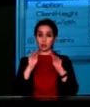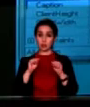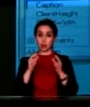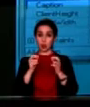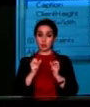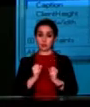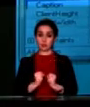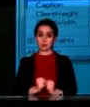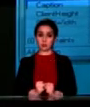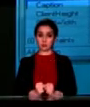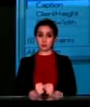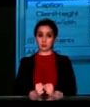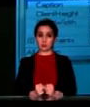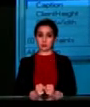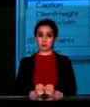oldik.